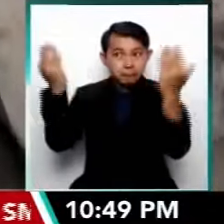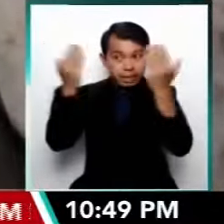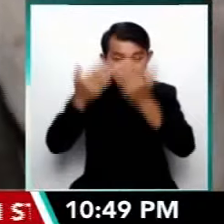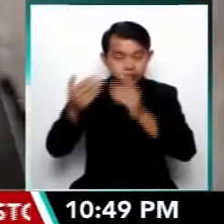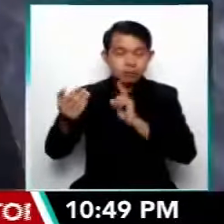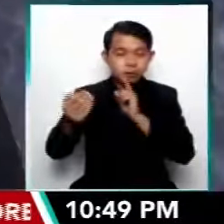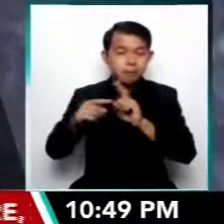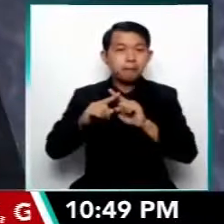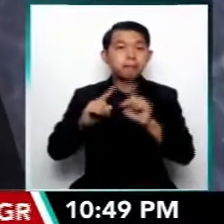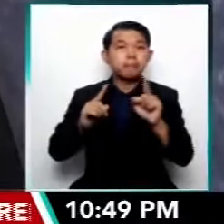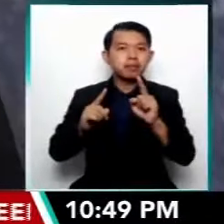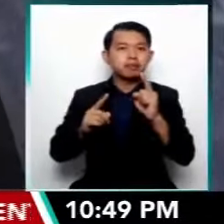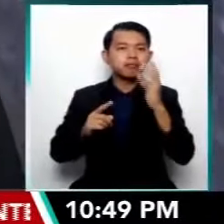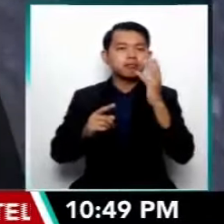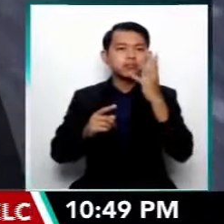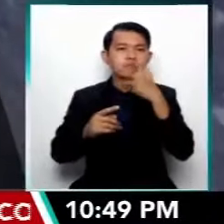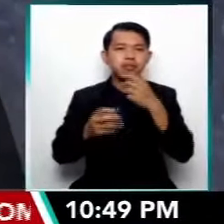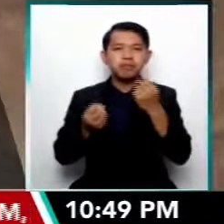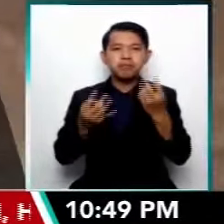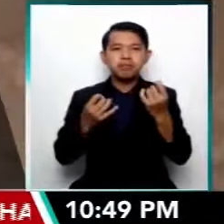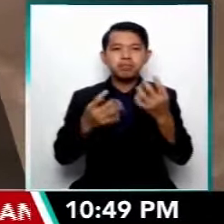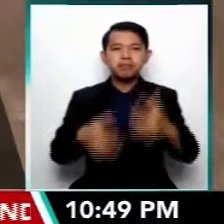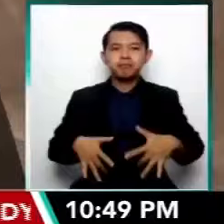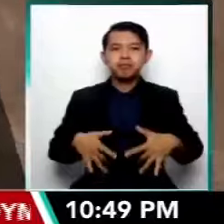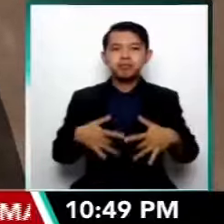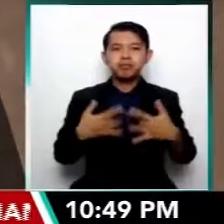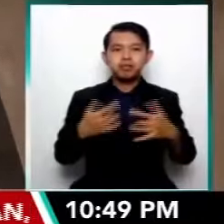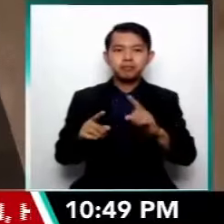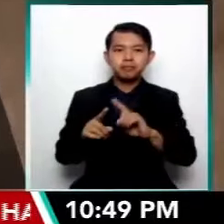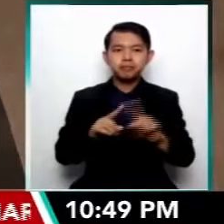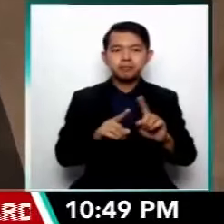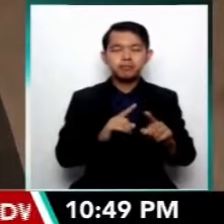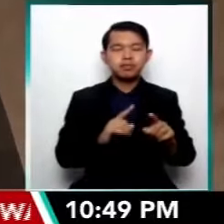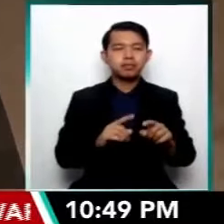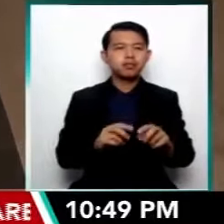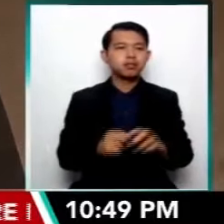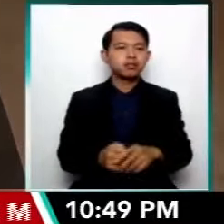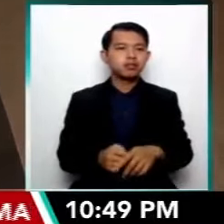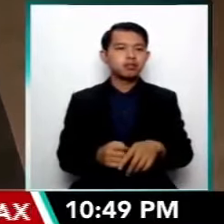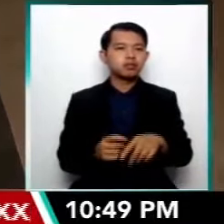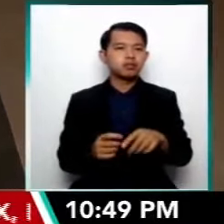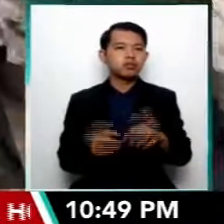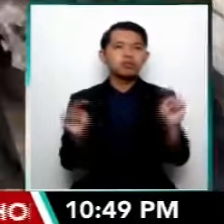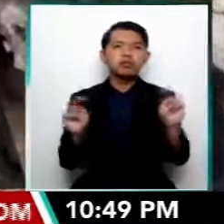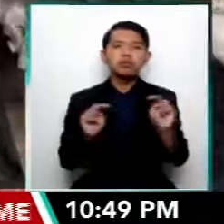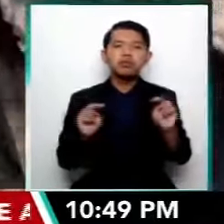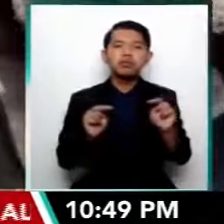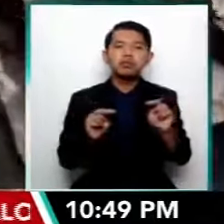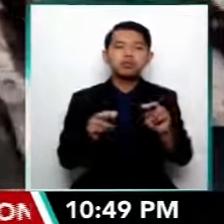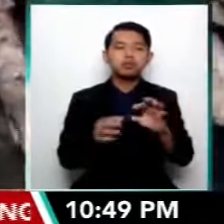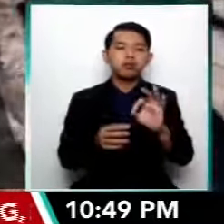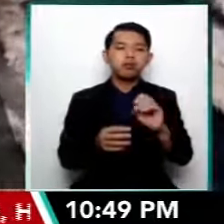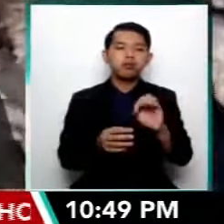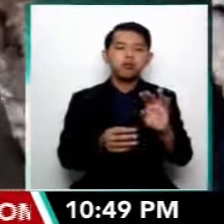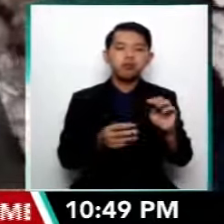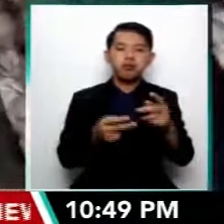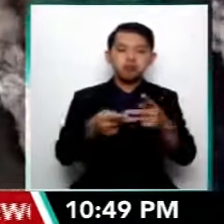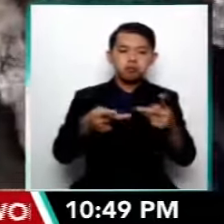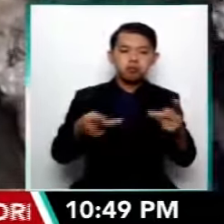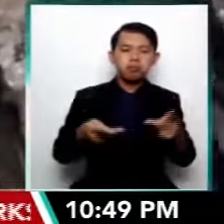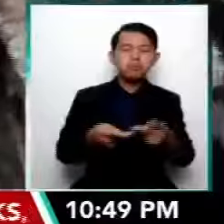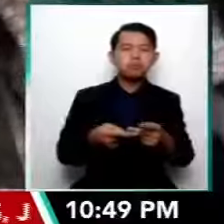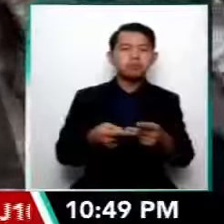sa buhay at natural na pormang nahubog sa loob ng libo-libong taon halos lahat po ng u